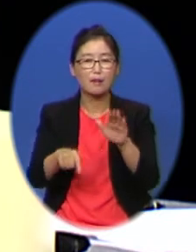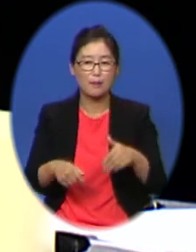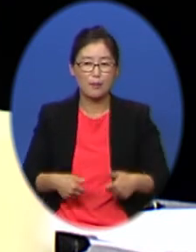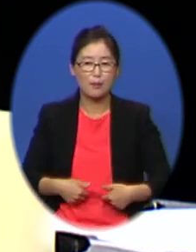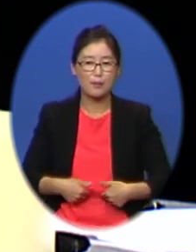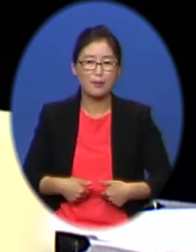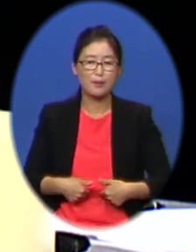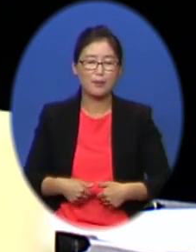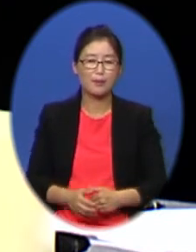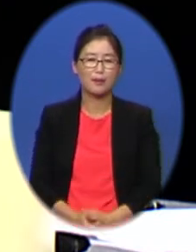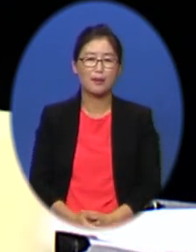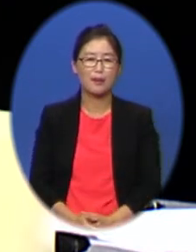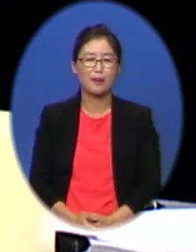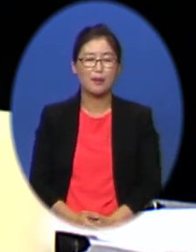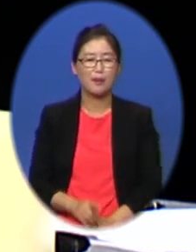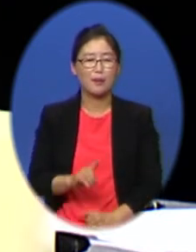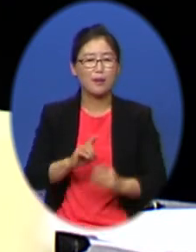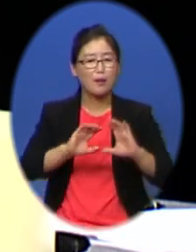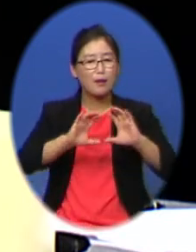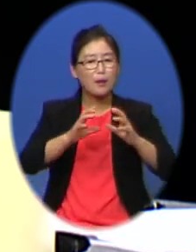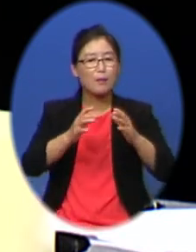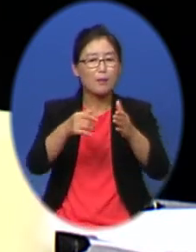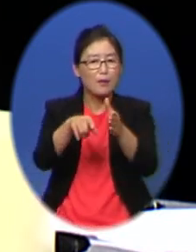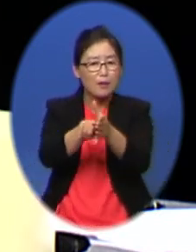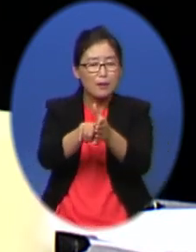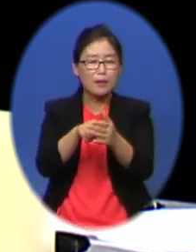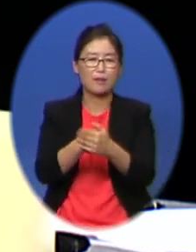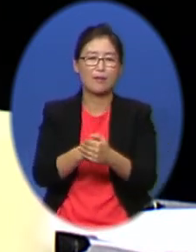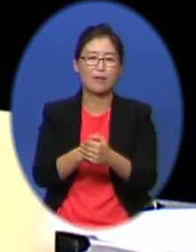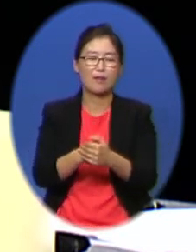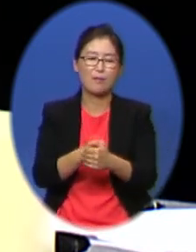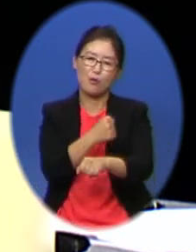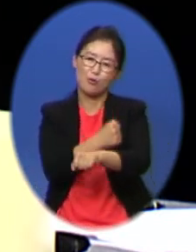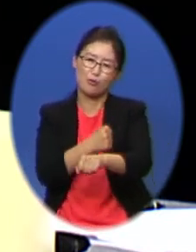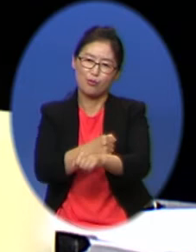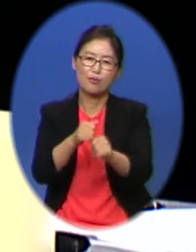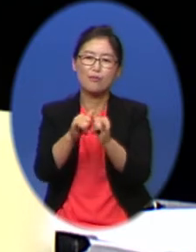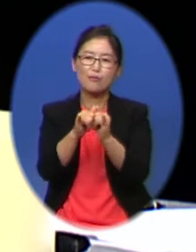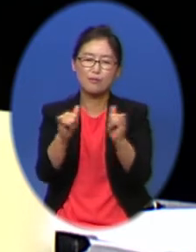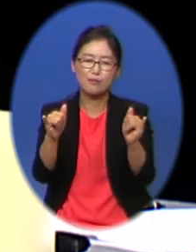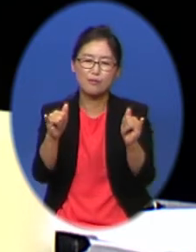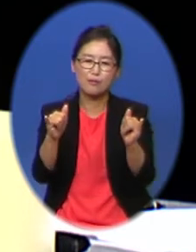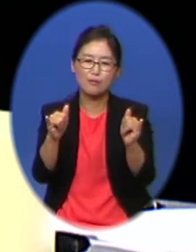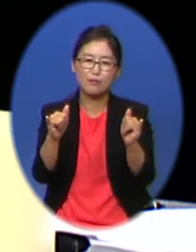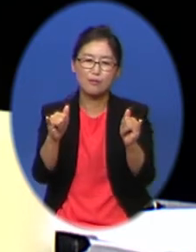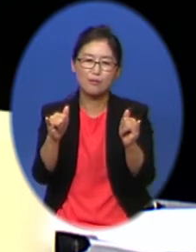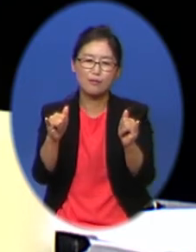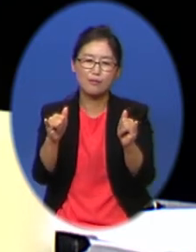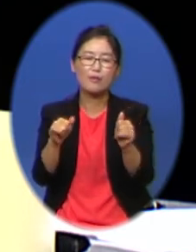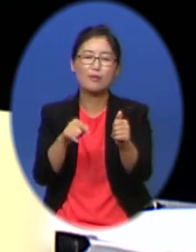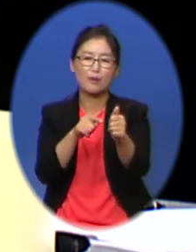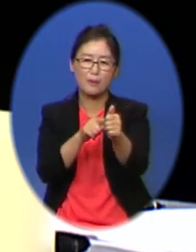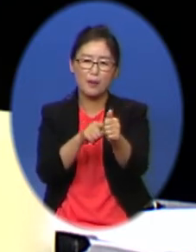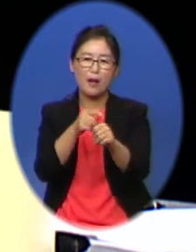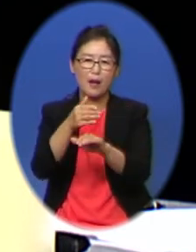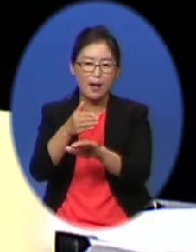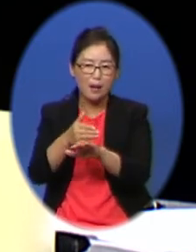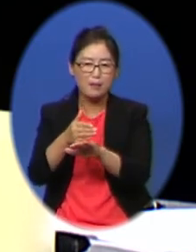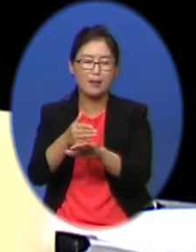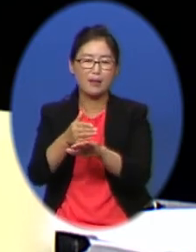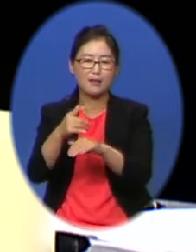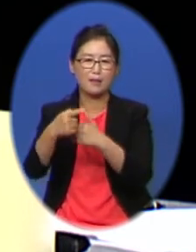아니고 국가를 위해서 희생하신 분들입니다. 그분들에게 감사하는 마음을